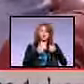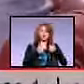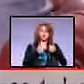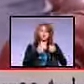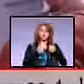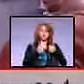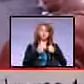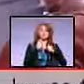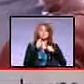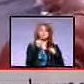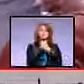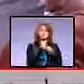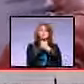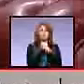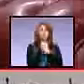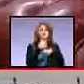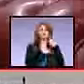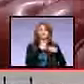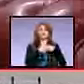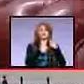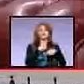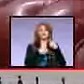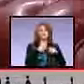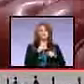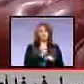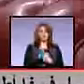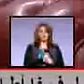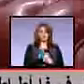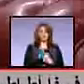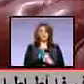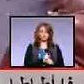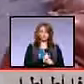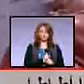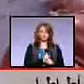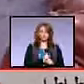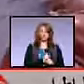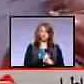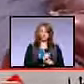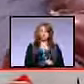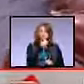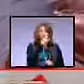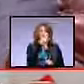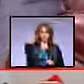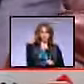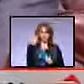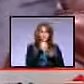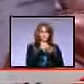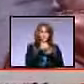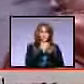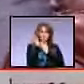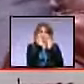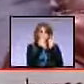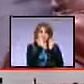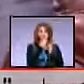سنة نطيت في نطة كبيرة. نطيت المدارس بقى والتعليم والحاجات دي ودخلت على الفن على طول. انا عارف انك انت كنت شاطر في المدرسة، انا بتكلم قبل بس ما